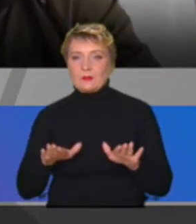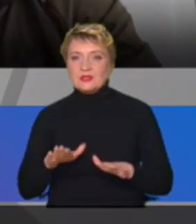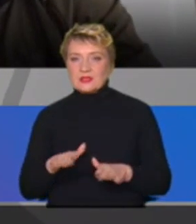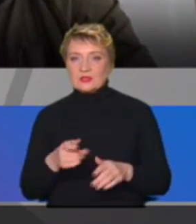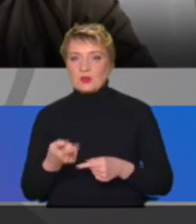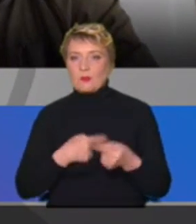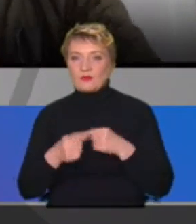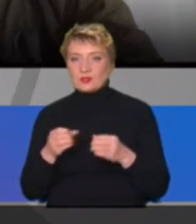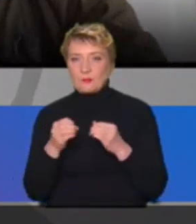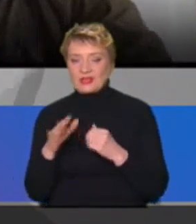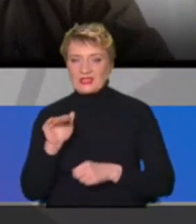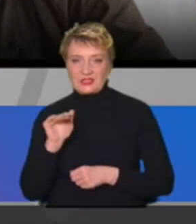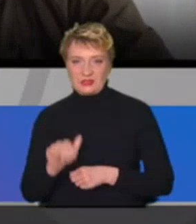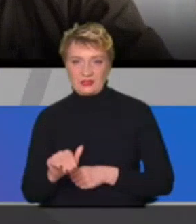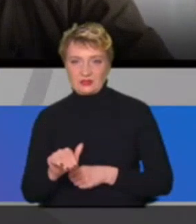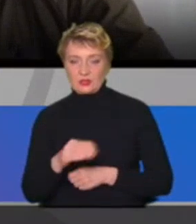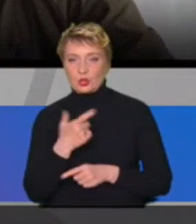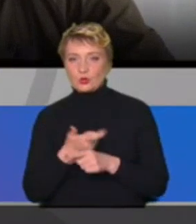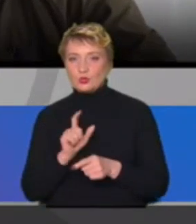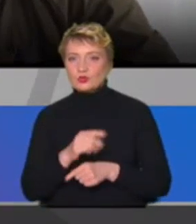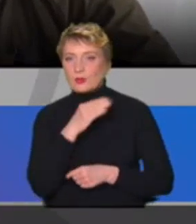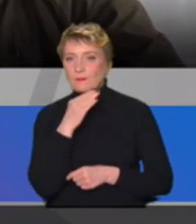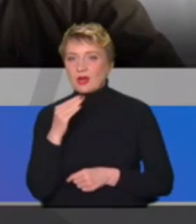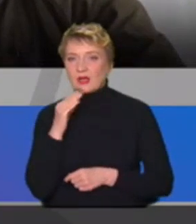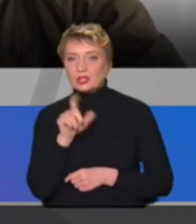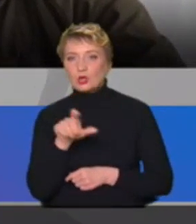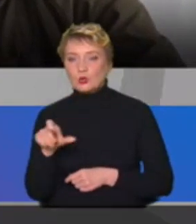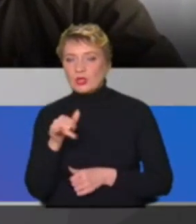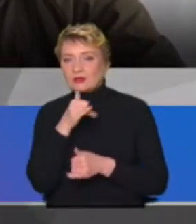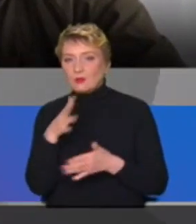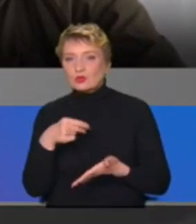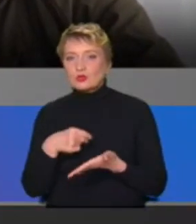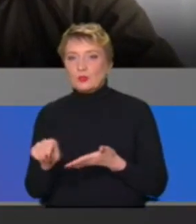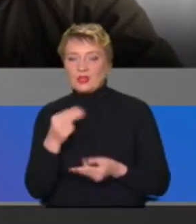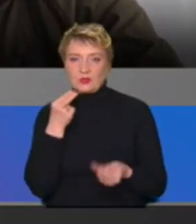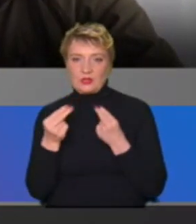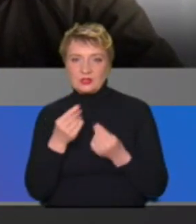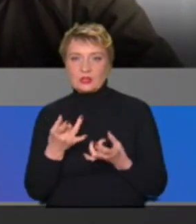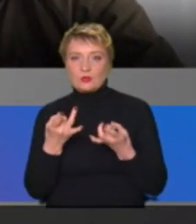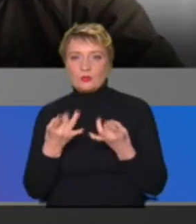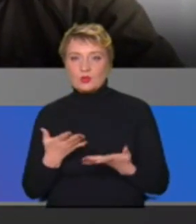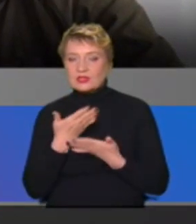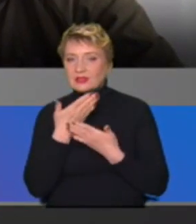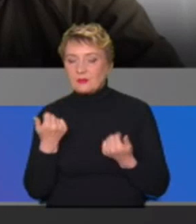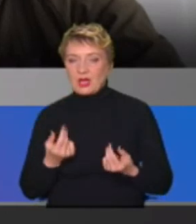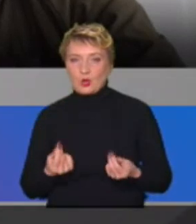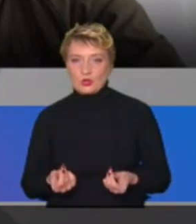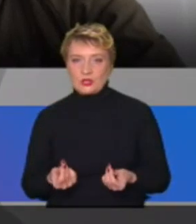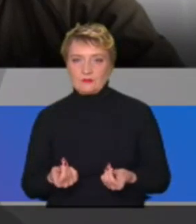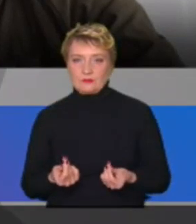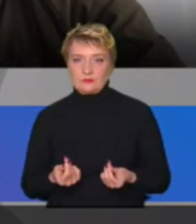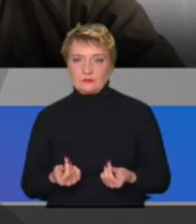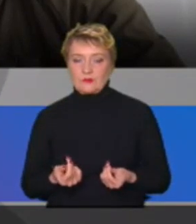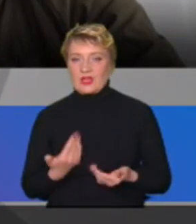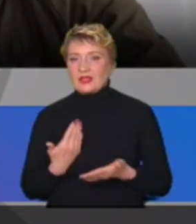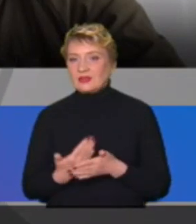тисяч. Так. І дуже багато людей не можуть купити цю їжу. В них просто банально нема коштів.